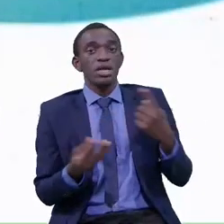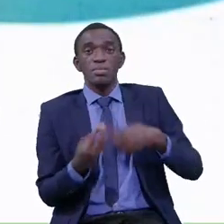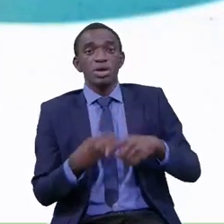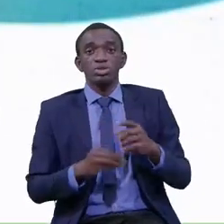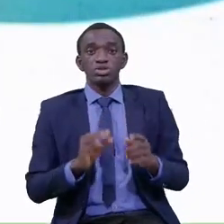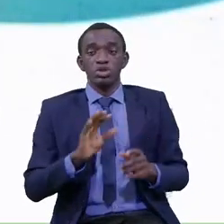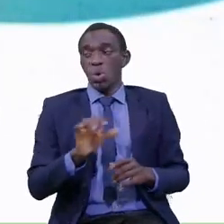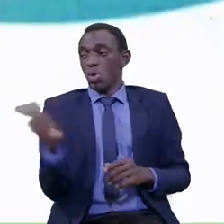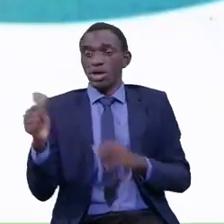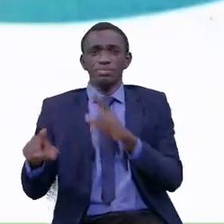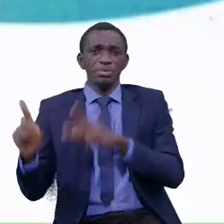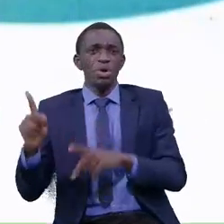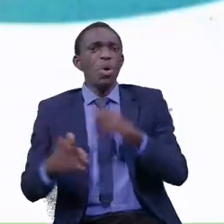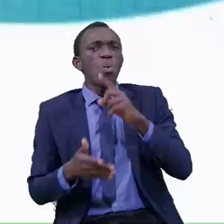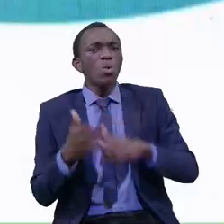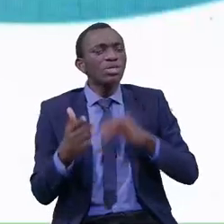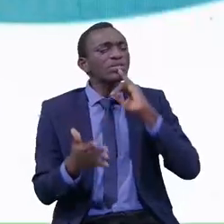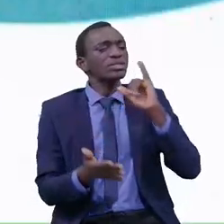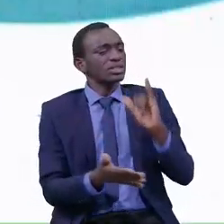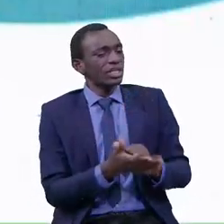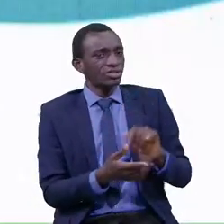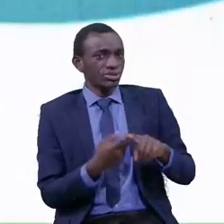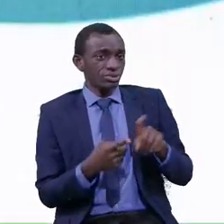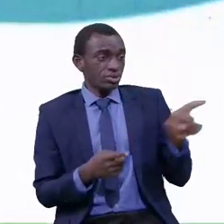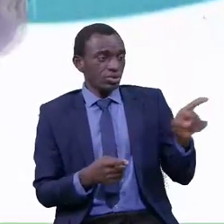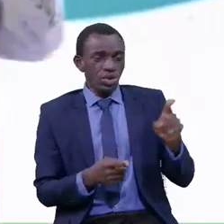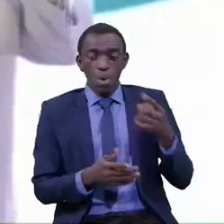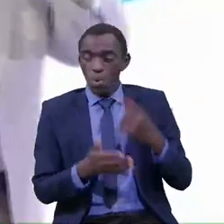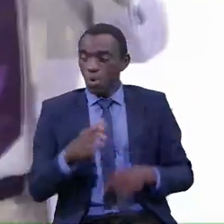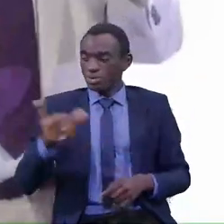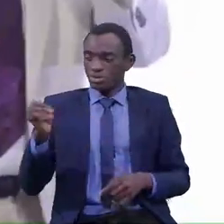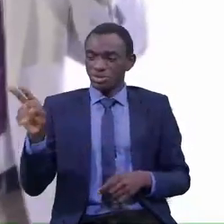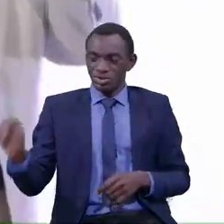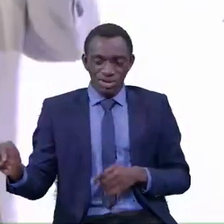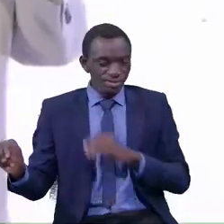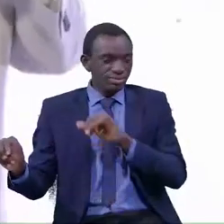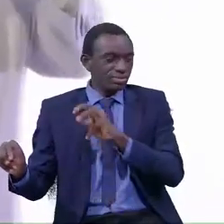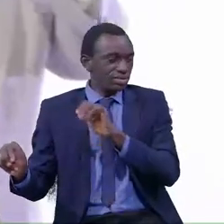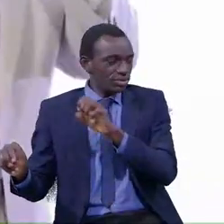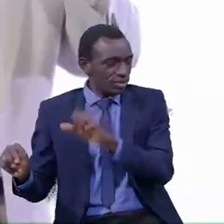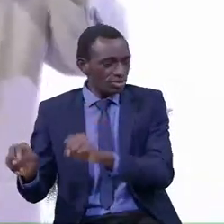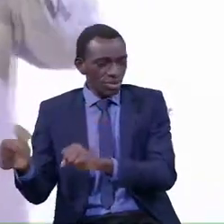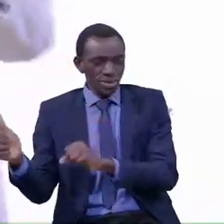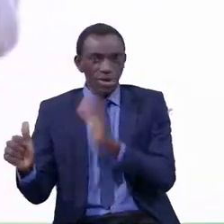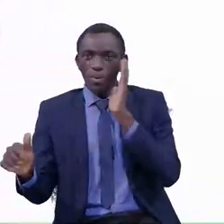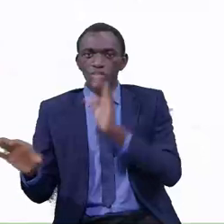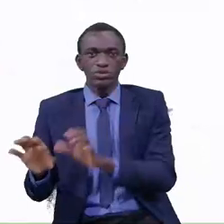Qu'est-ce que tu as à faire? Ce que Jean peut faire, ce que Jacques va faire, ce que les autres vont faire. Suis-moi.